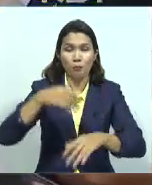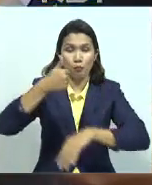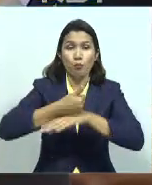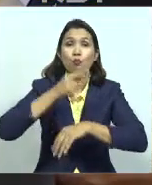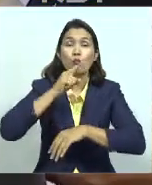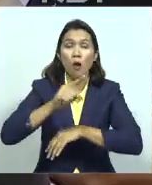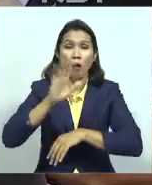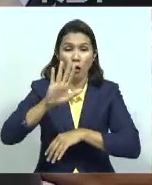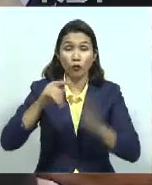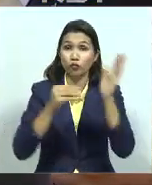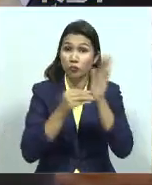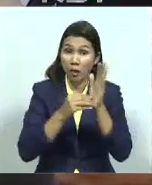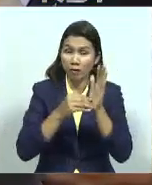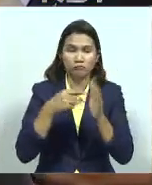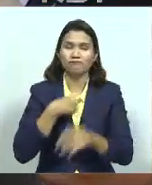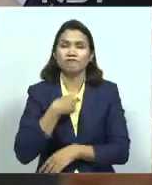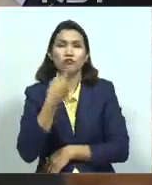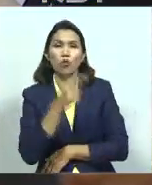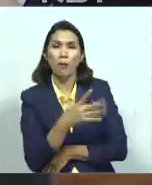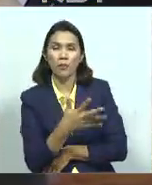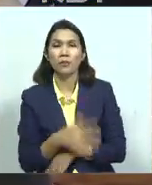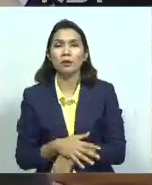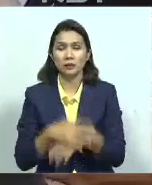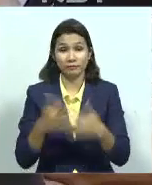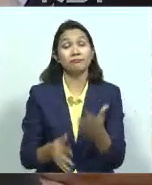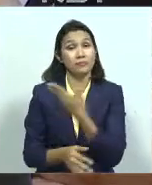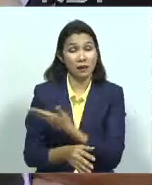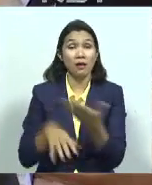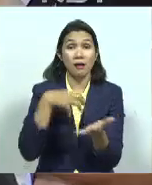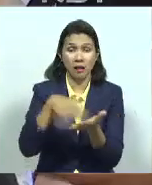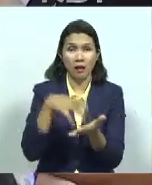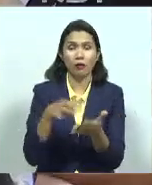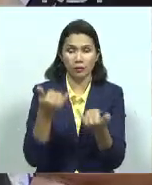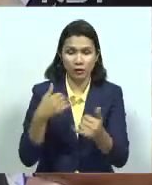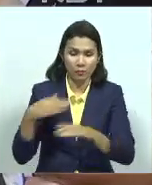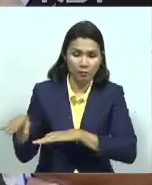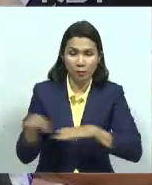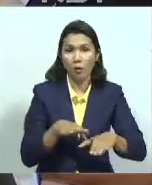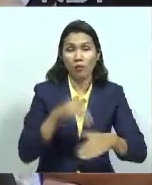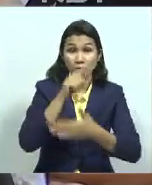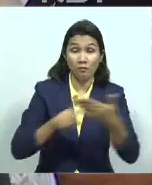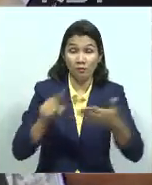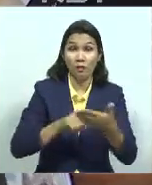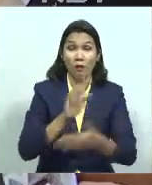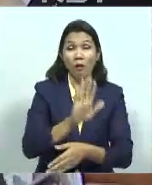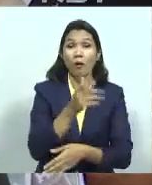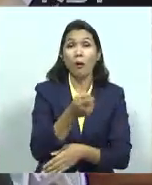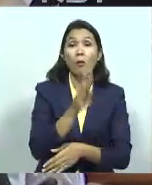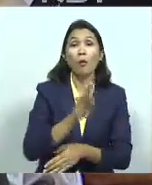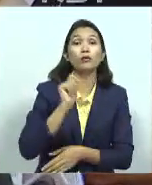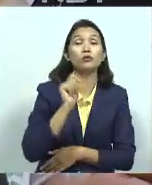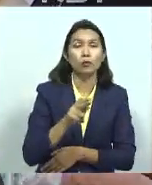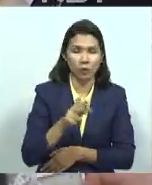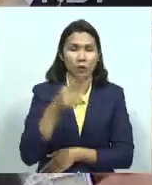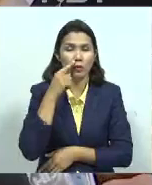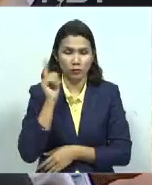พลเอกอนุพงษ์เผ่าจินดารัฐมนตรีว่าการกระทรวงมหาดไทยนะครับได้กล่าวถึงการเตรียมจัดการเลือกตั้งท้องถิ่นว่าต้องรอให้รัฐบาลชุดใหม่เนี่ยเข้ามากำหนด